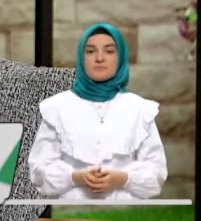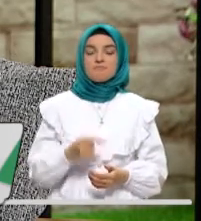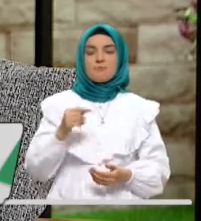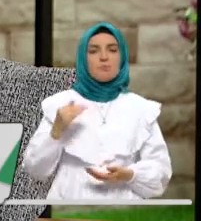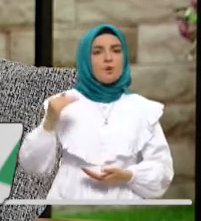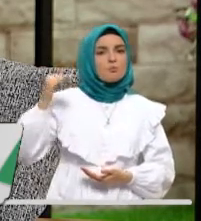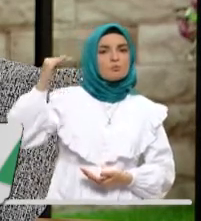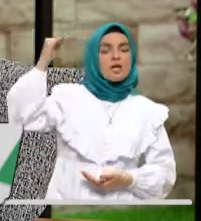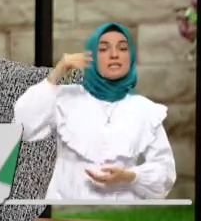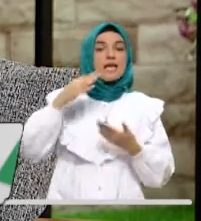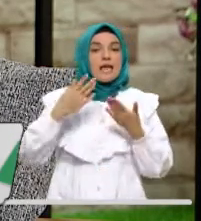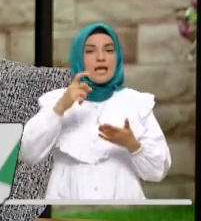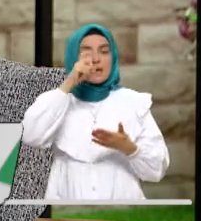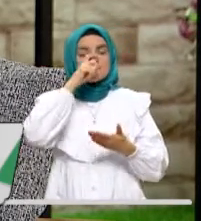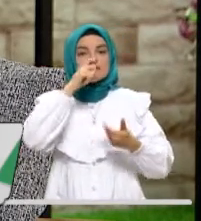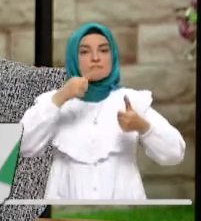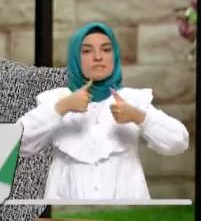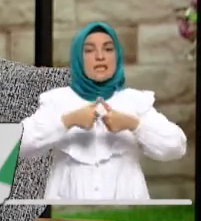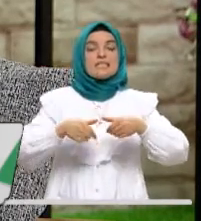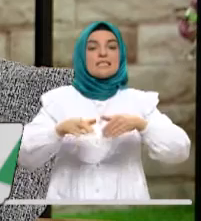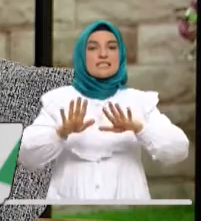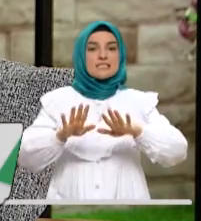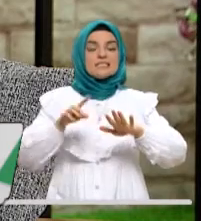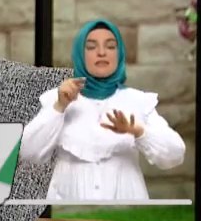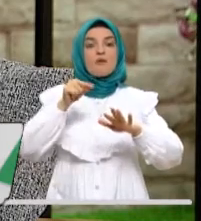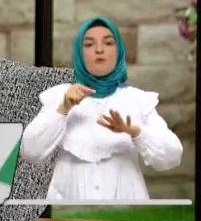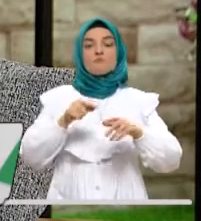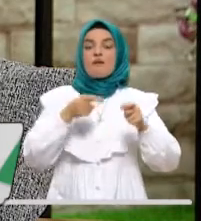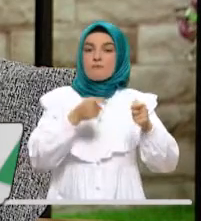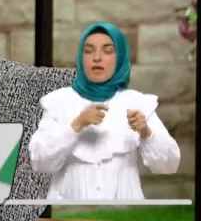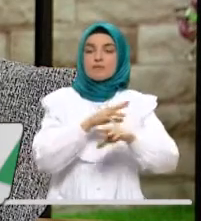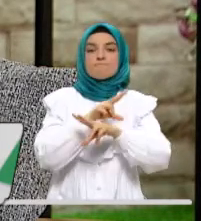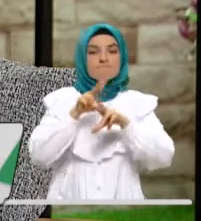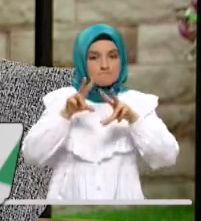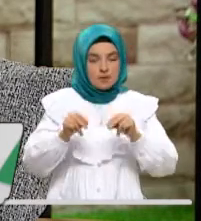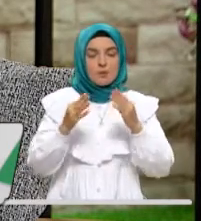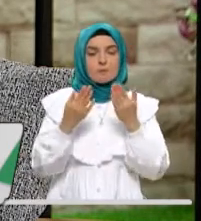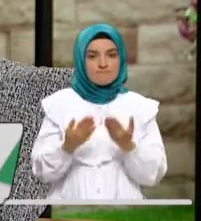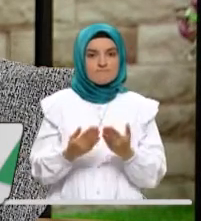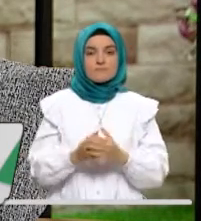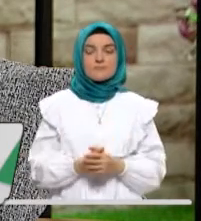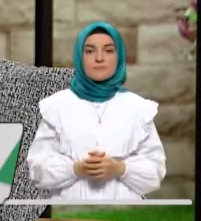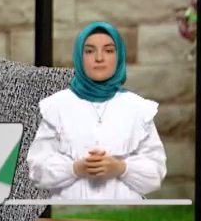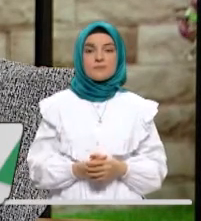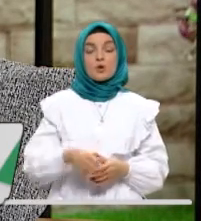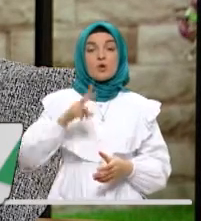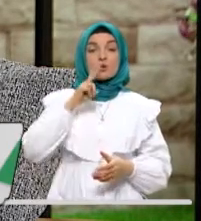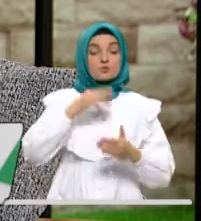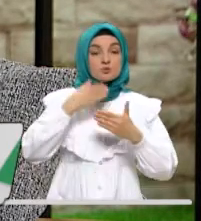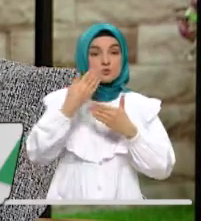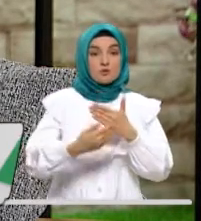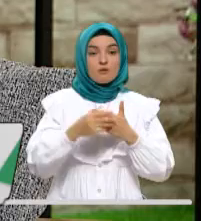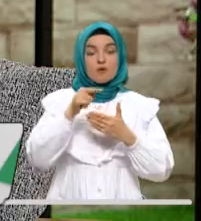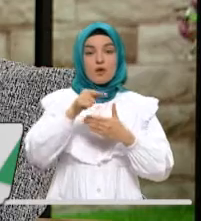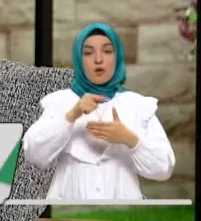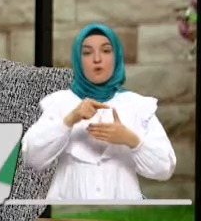yetişirler. Eğer padişaha eş değilse, şimdi haremdeki cariye eğitimini tamamladı. Eğitimini tamamladıktan sonra ya paşalardan